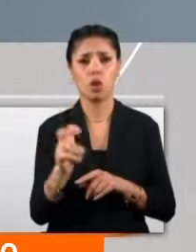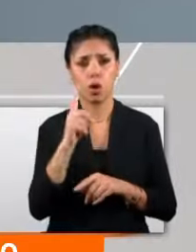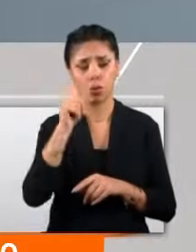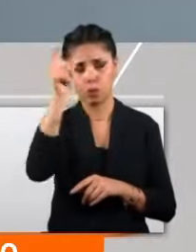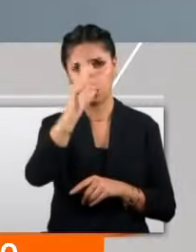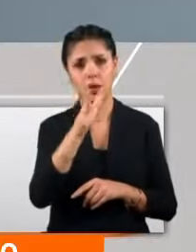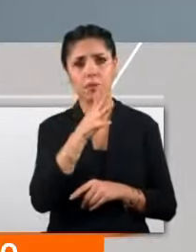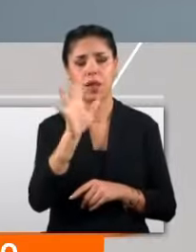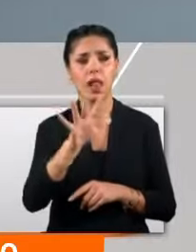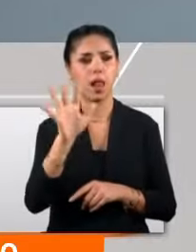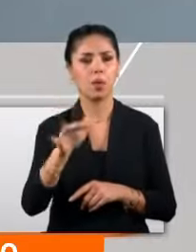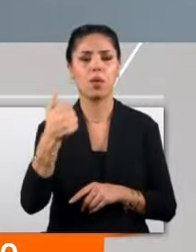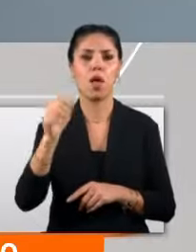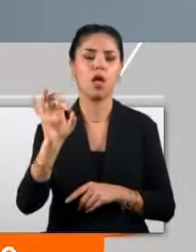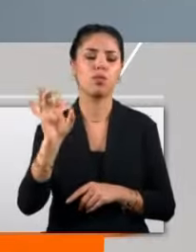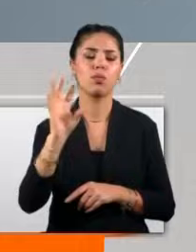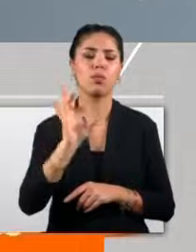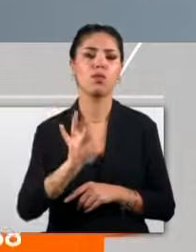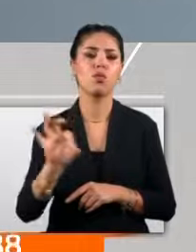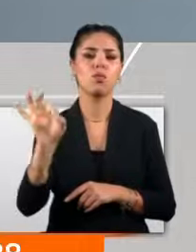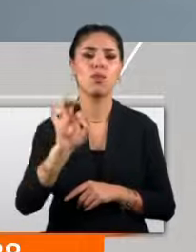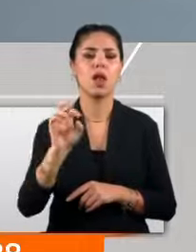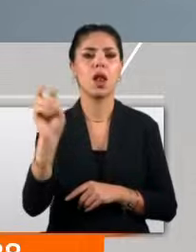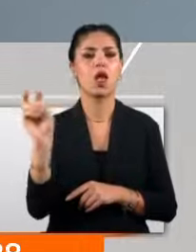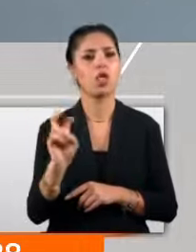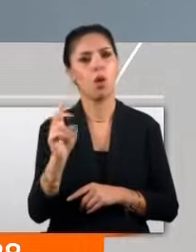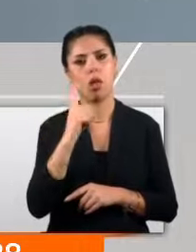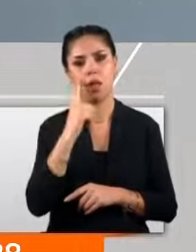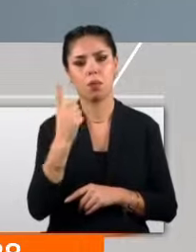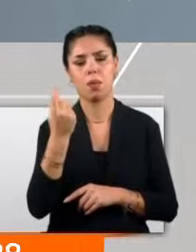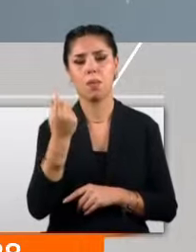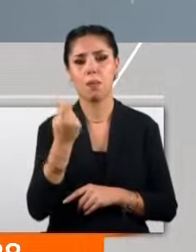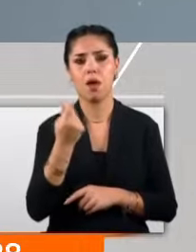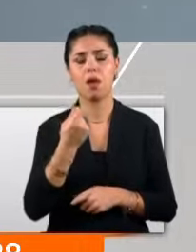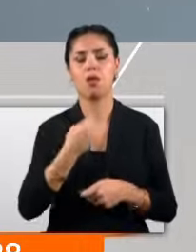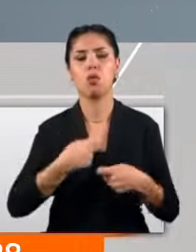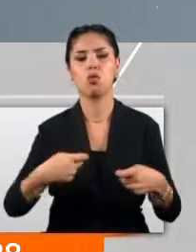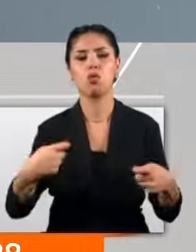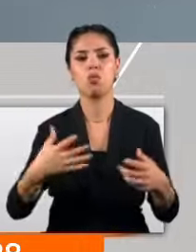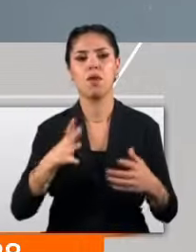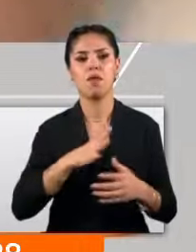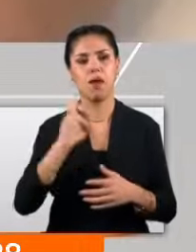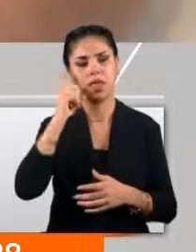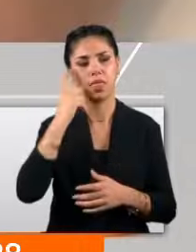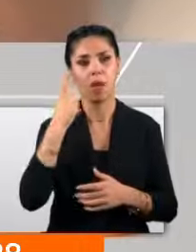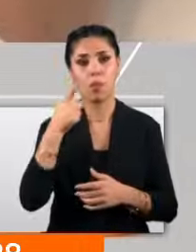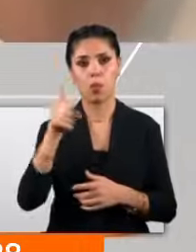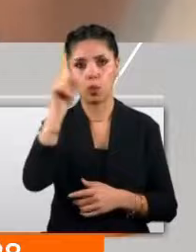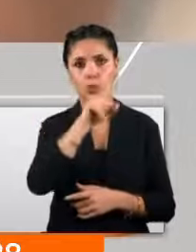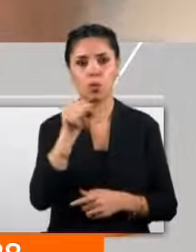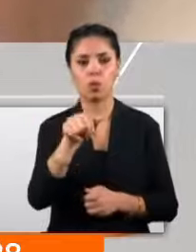edilen 55-60 milyar dolar civarında bir paranın döndüğü tahmin ediliyor. O yüzden de